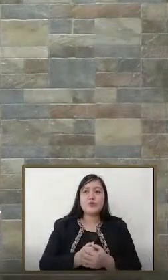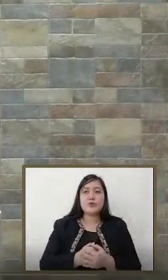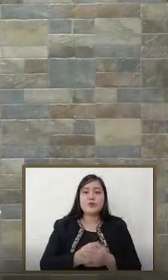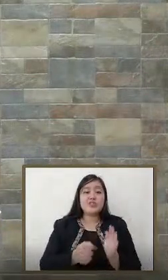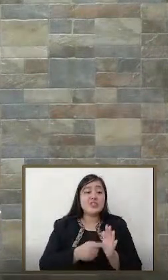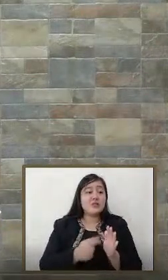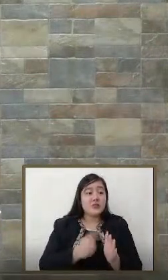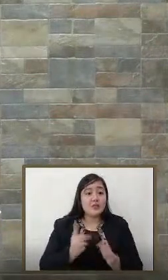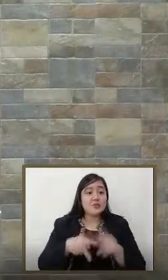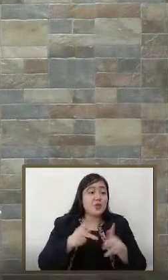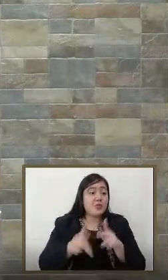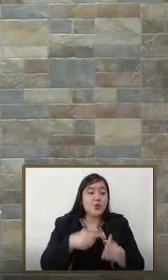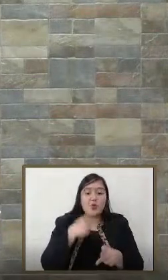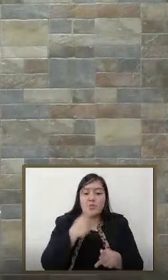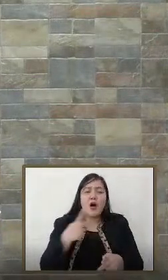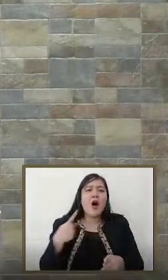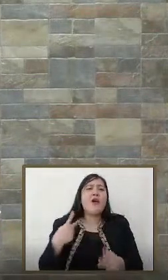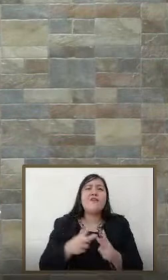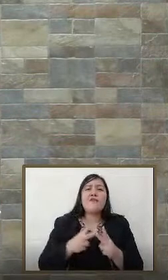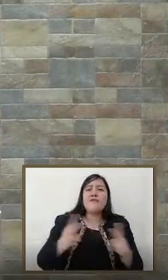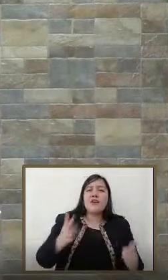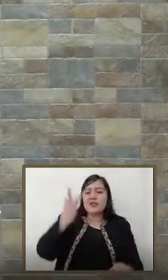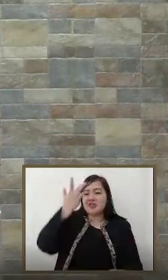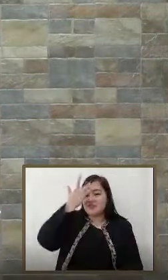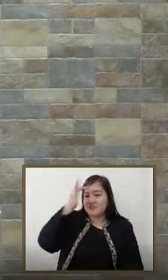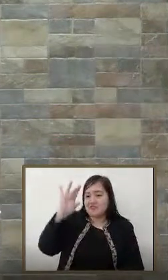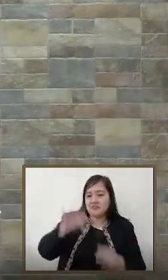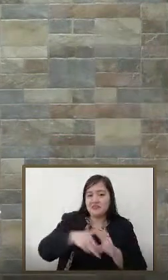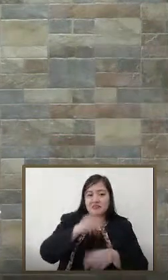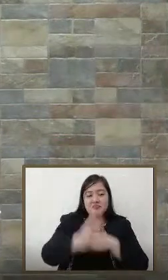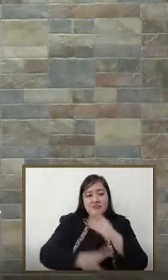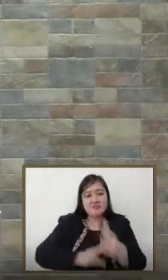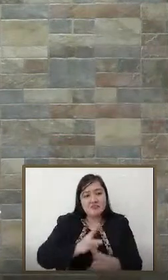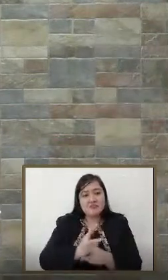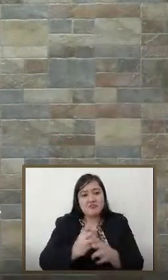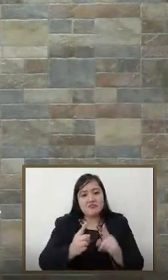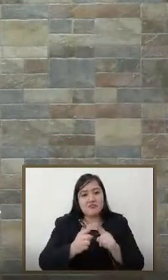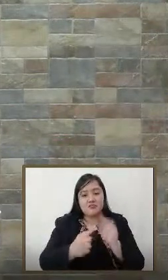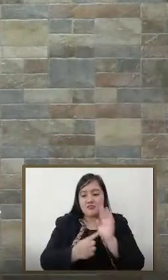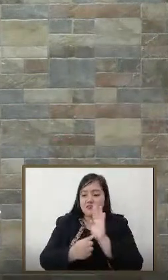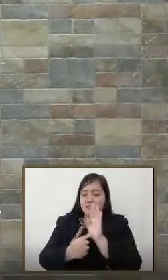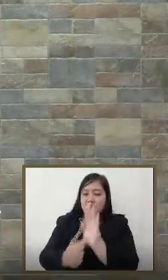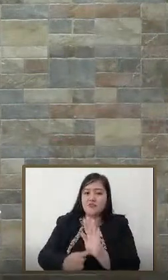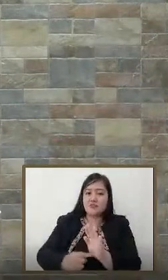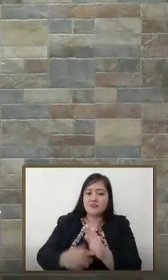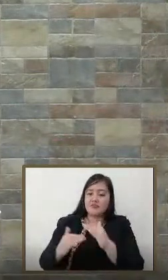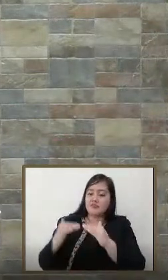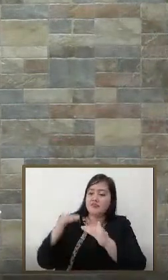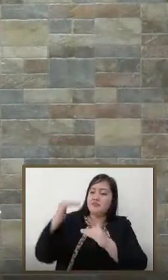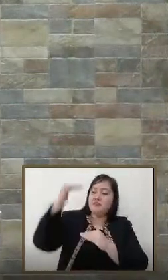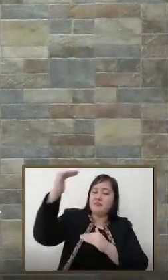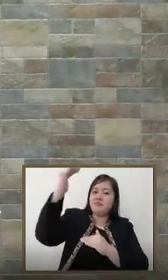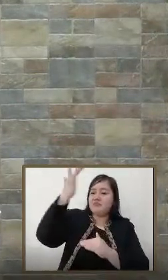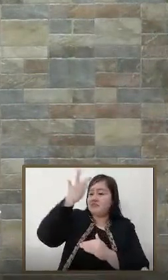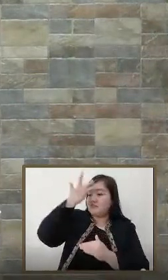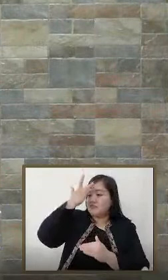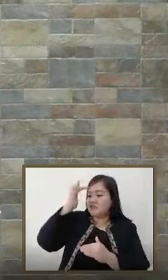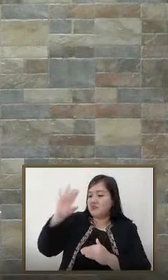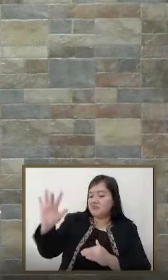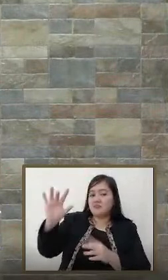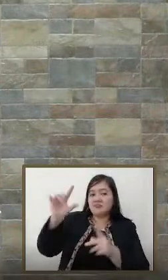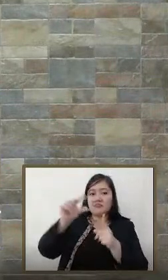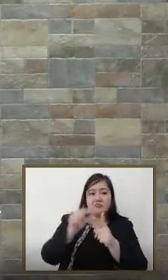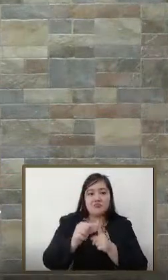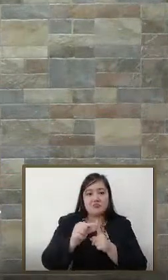sa labas, para lamang may pakita na mas siya'y mas mataas ang kanyang kaalaman sa labas, gagamitan niya ng mga technical words na